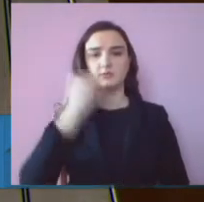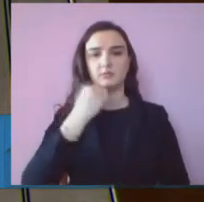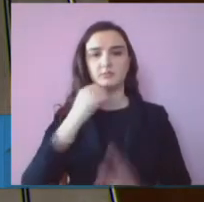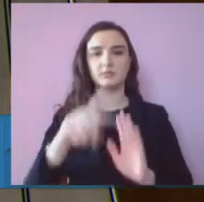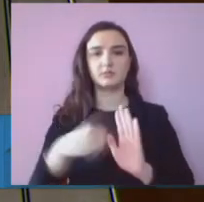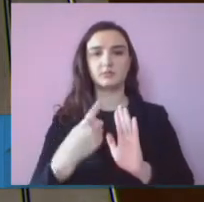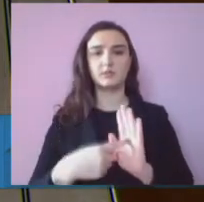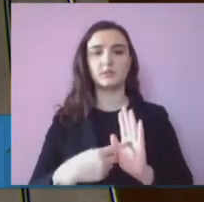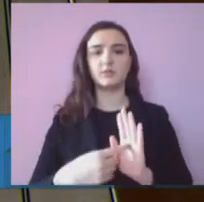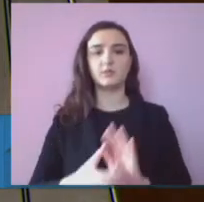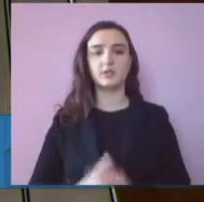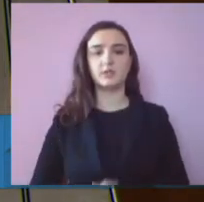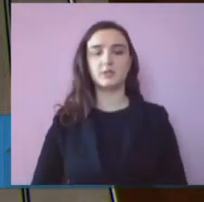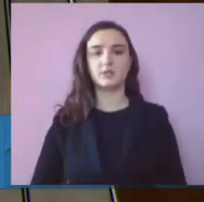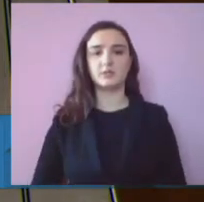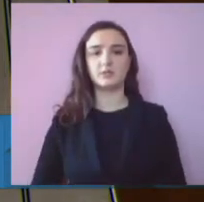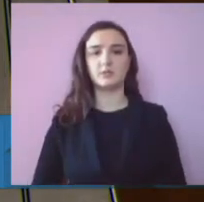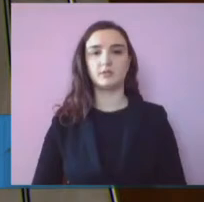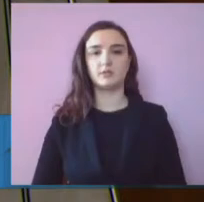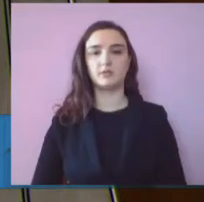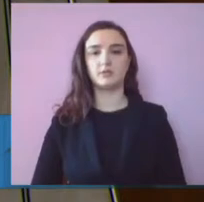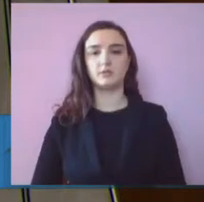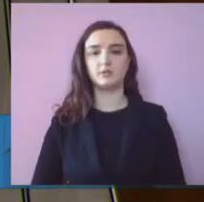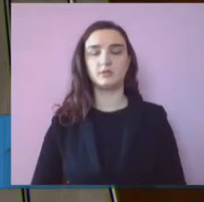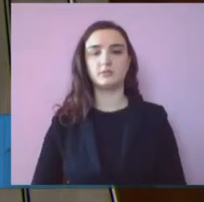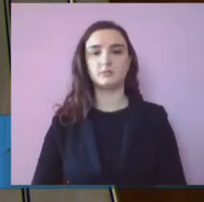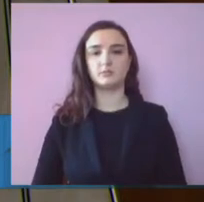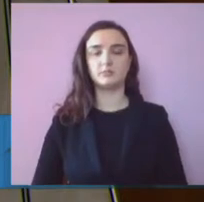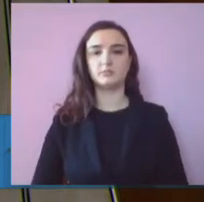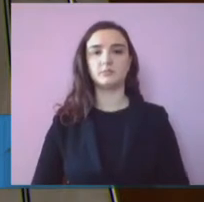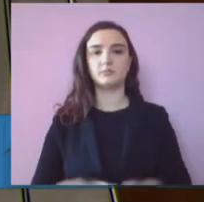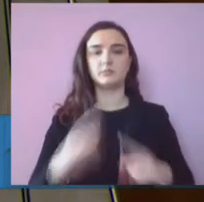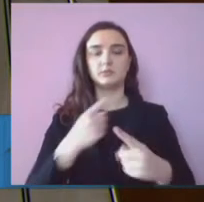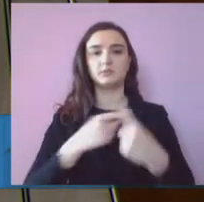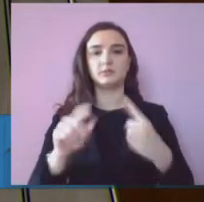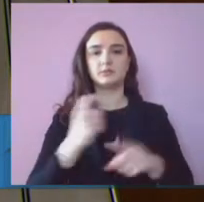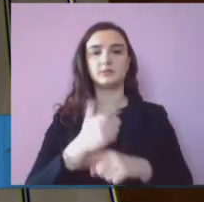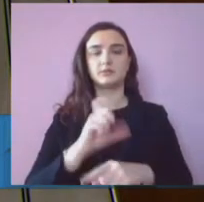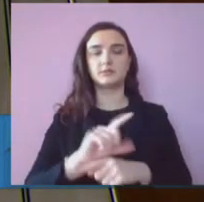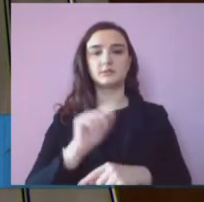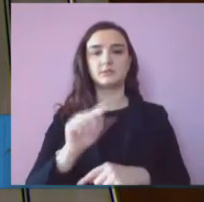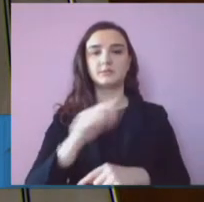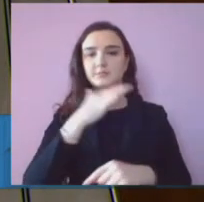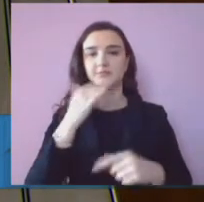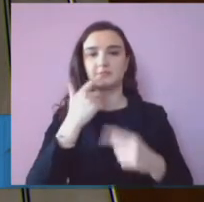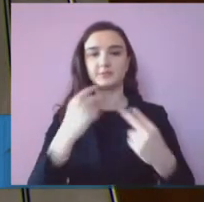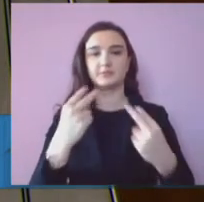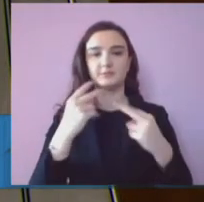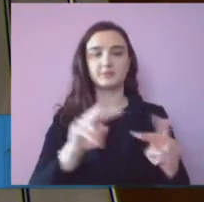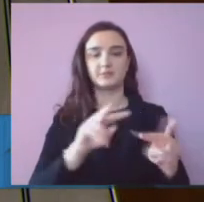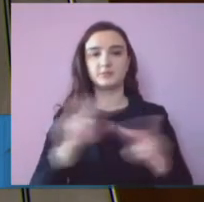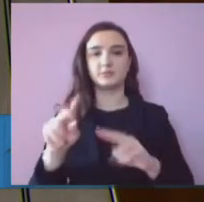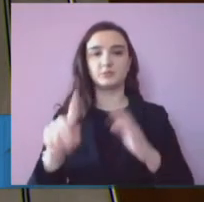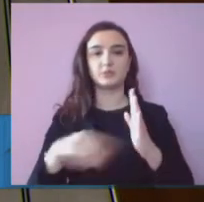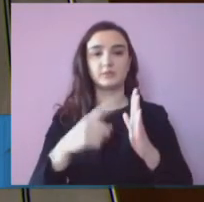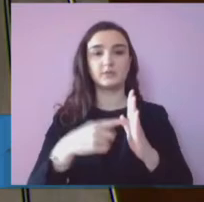შეკითხვისთვის. სხვათაშორის მე უნდა გავამხილოთ და ვთქვა, რომ ძალიან ბევრი მაყურებელი ანალოგიური შეკითხვით